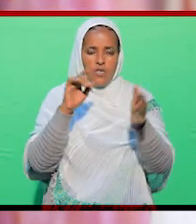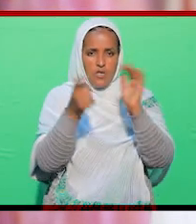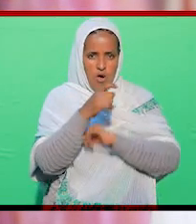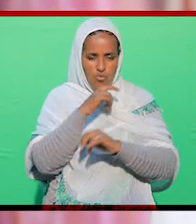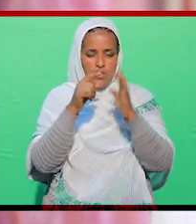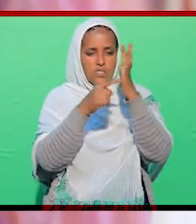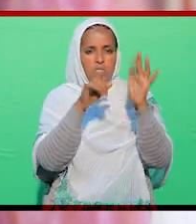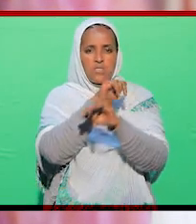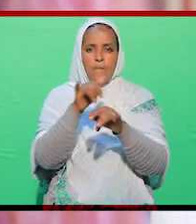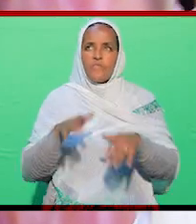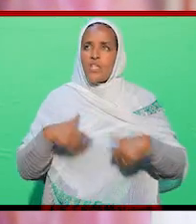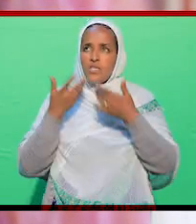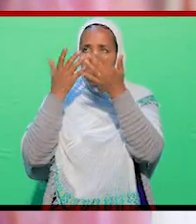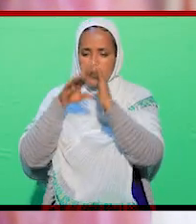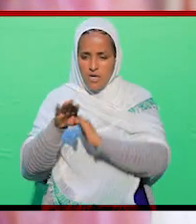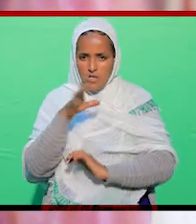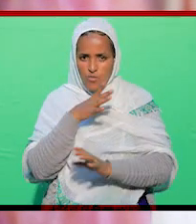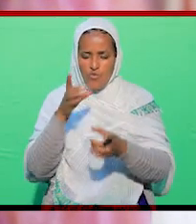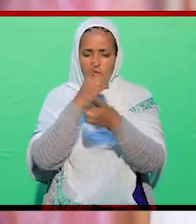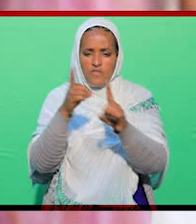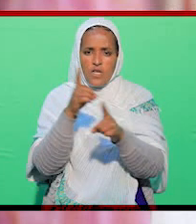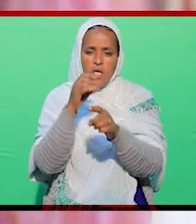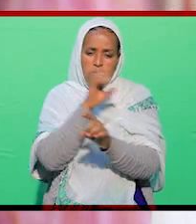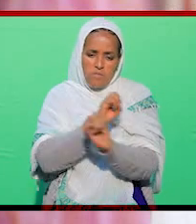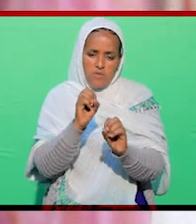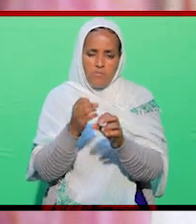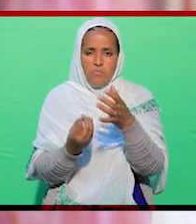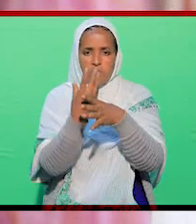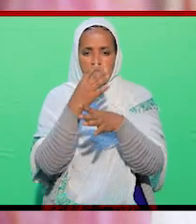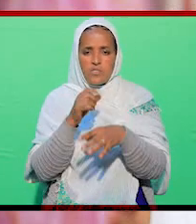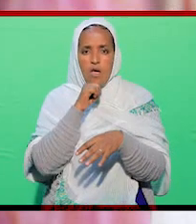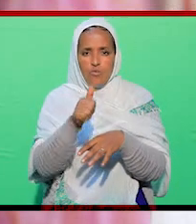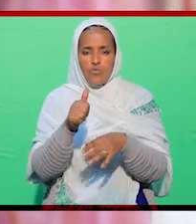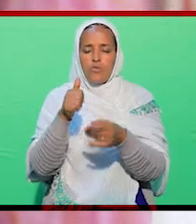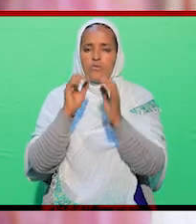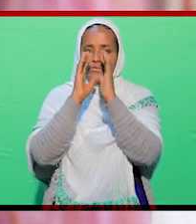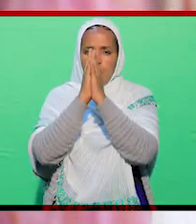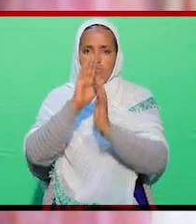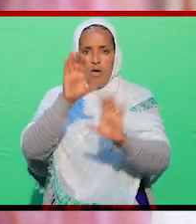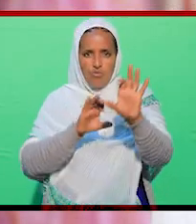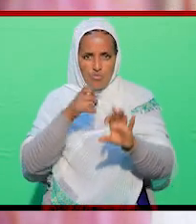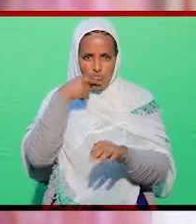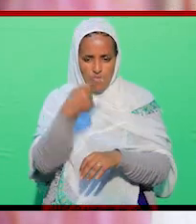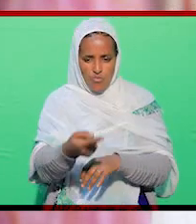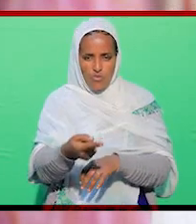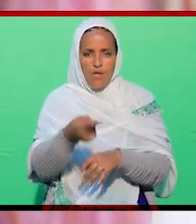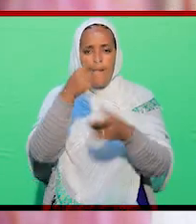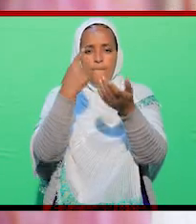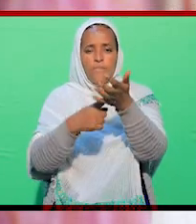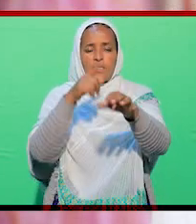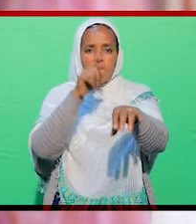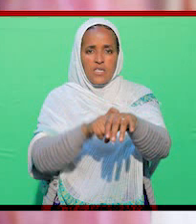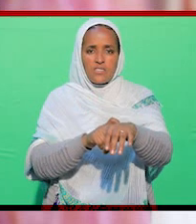በእረፍት እንዳይሆን፣ ስራ ሳትሰሩ በቅጠልነት እንዳይሆን፣ ንስሐ ሳትገቡ ፍሬ ምግባር ሳይኖራችሁ በቅጠልነት እንዳይሆን